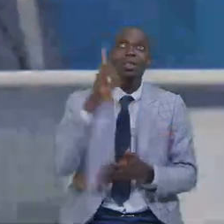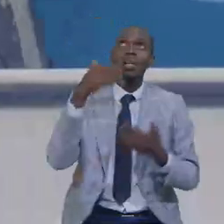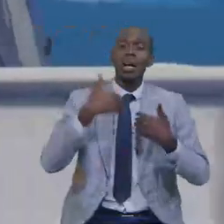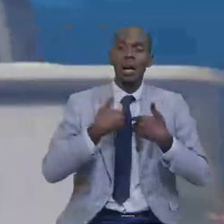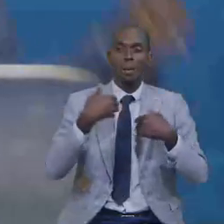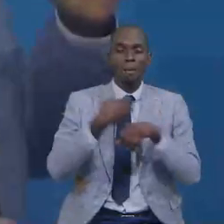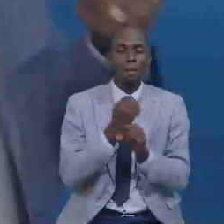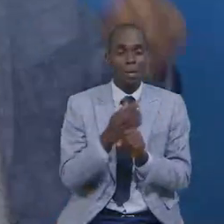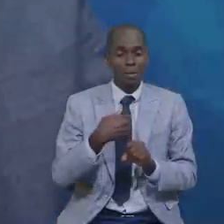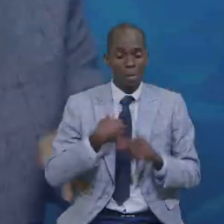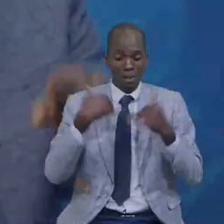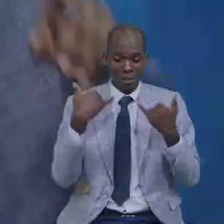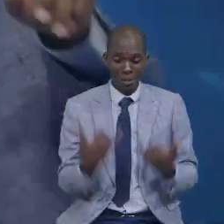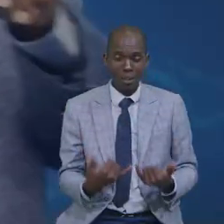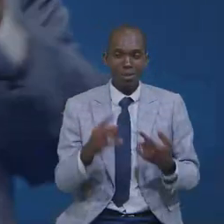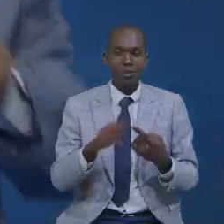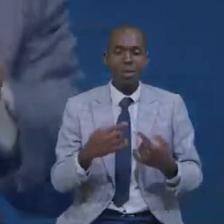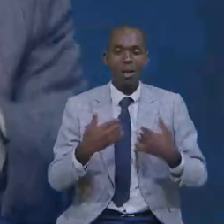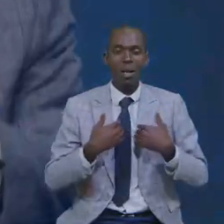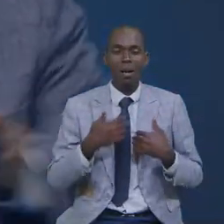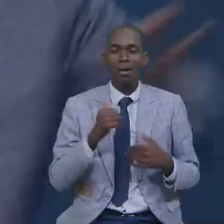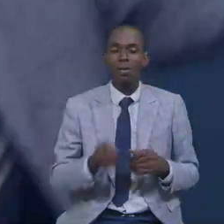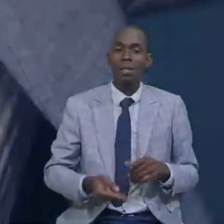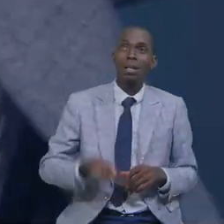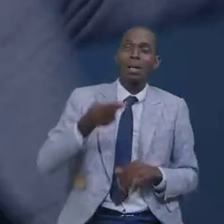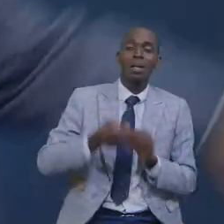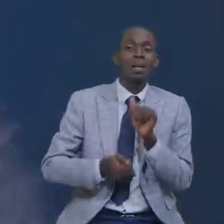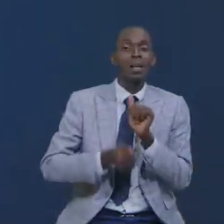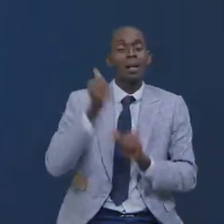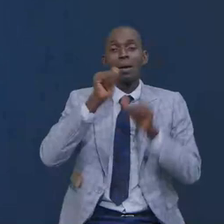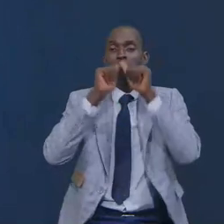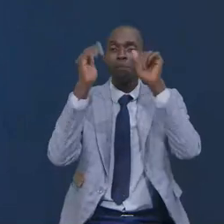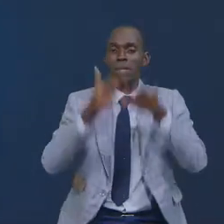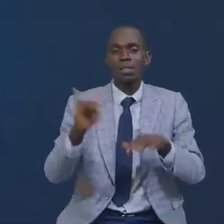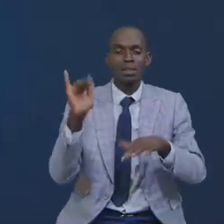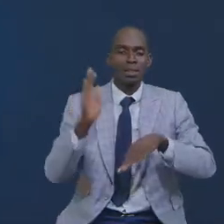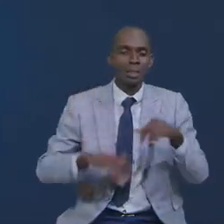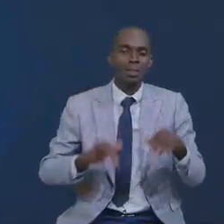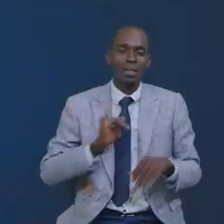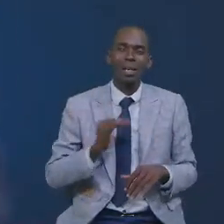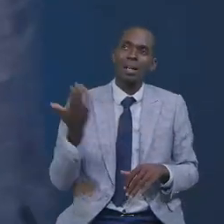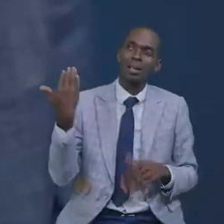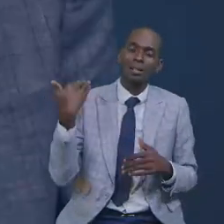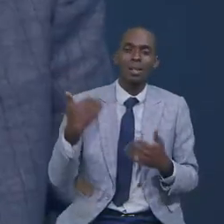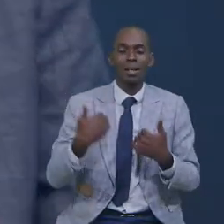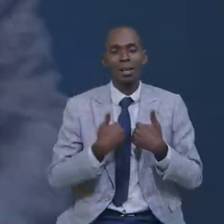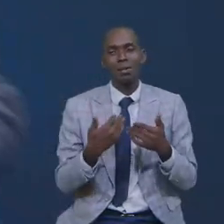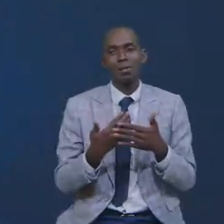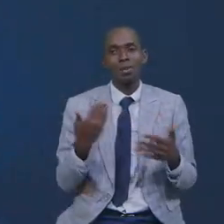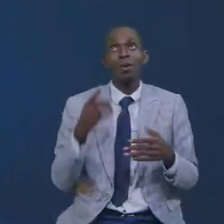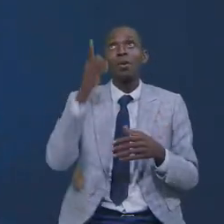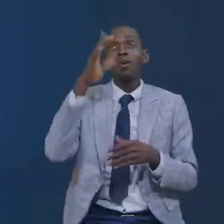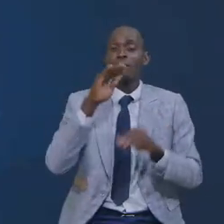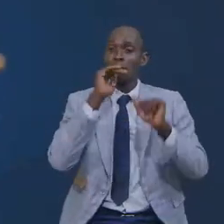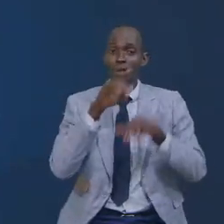m'a amené donc avoir une belle chose plus élevée que je n'avais pas avant que